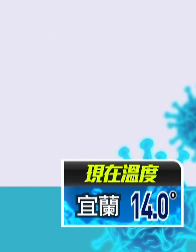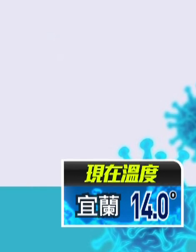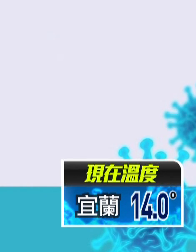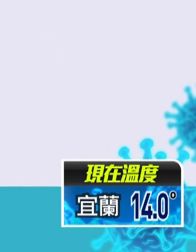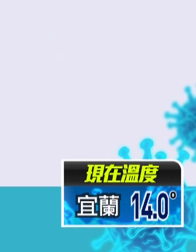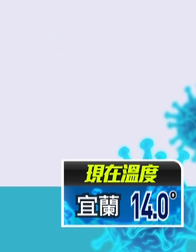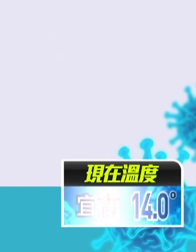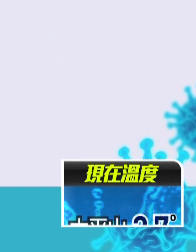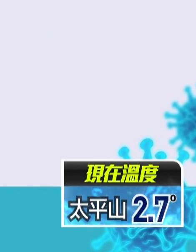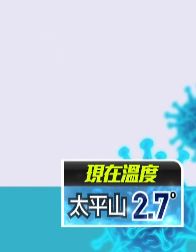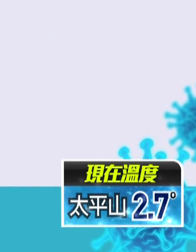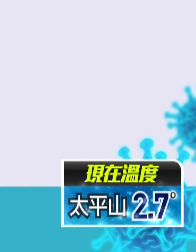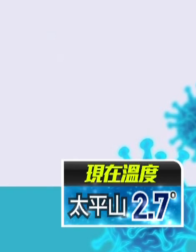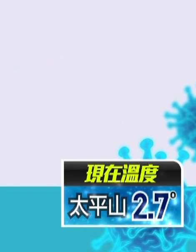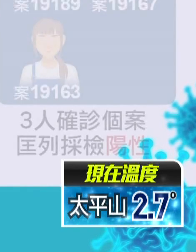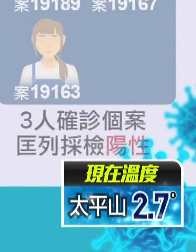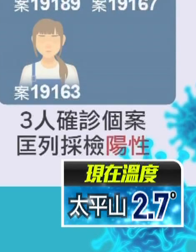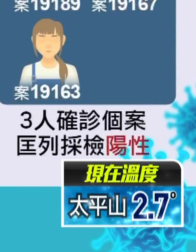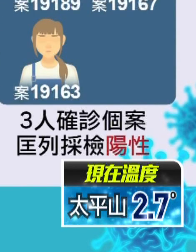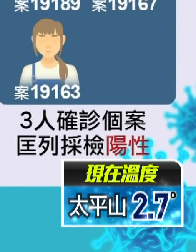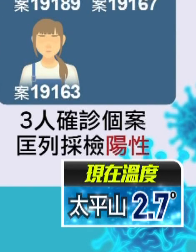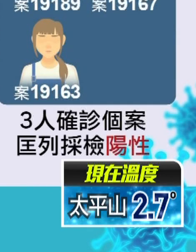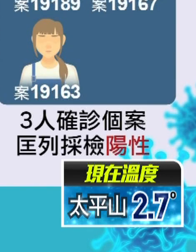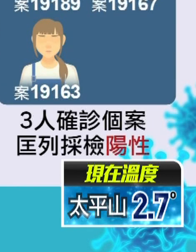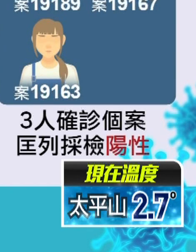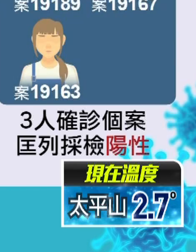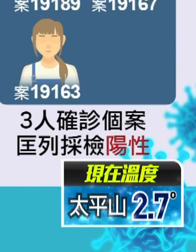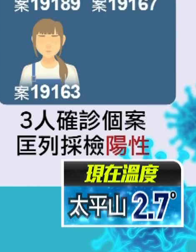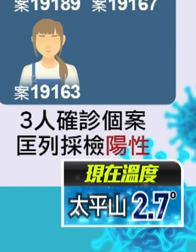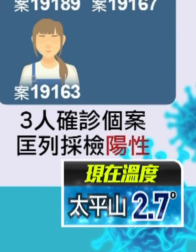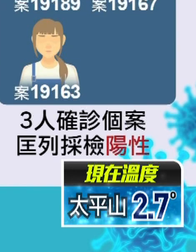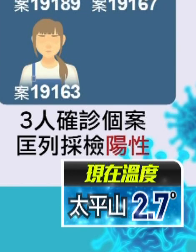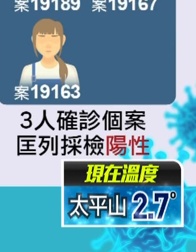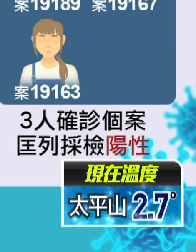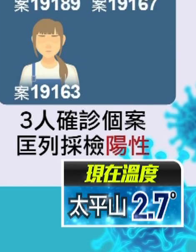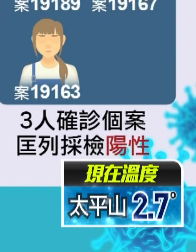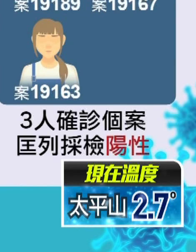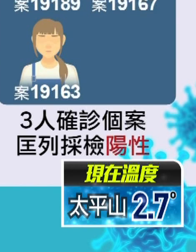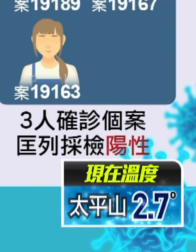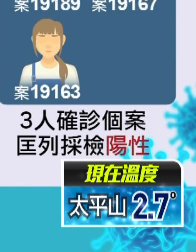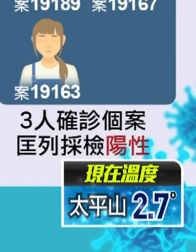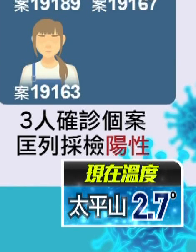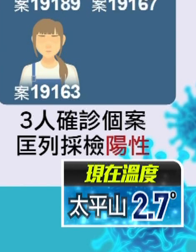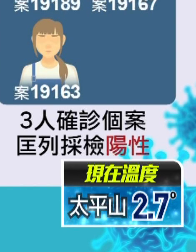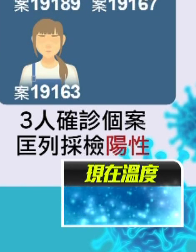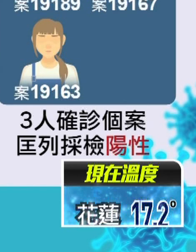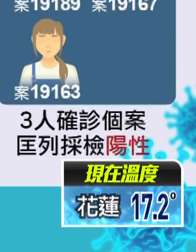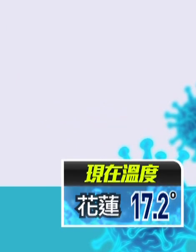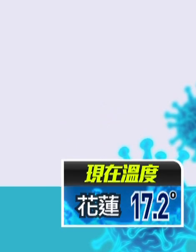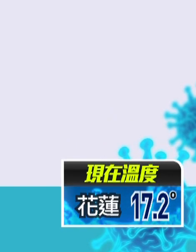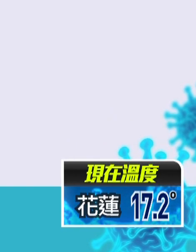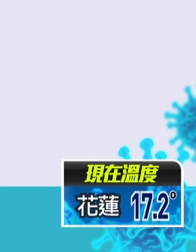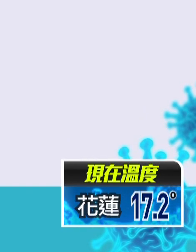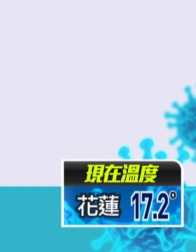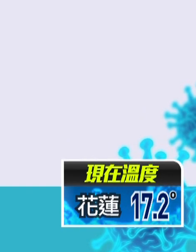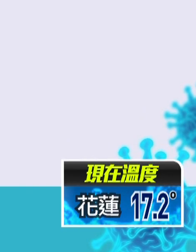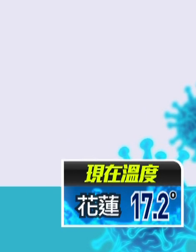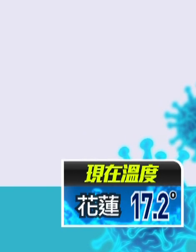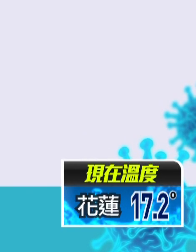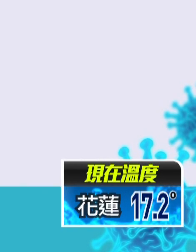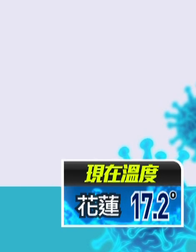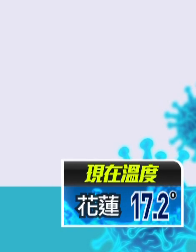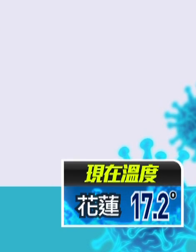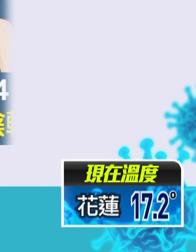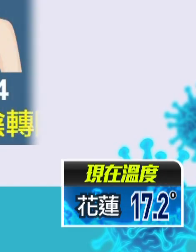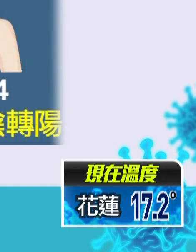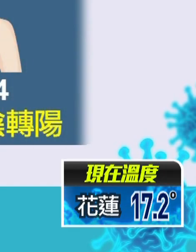阳，阿公阿妈采检同样确诊，最后3人则是高雄港确诊个案框列者采检阳性，另1例则是宜